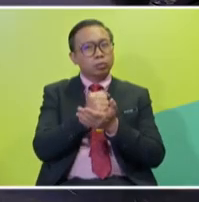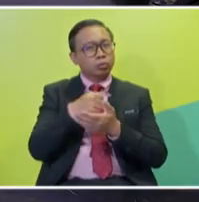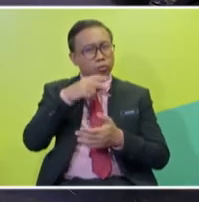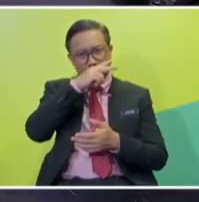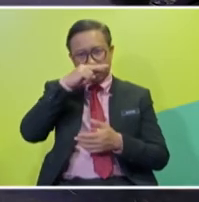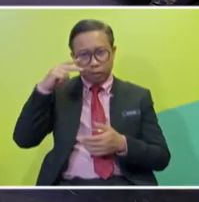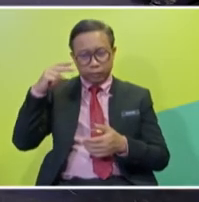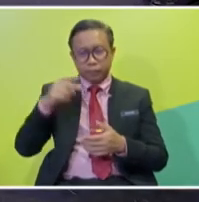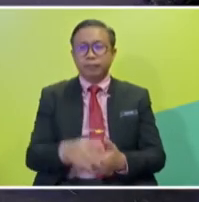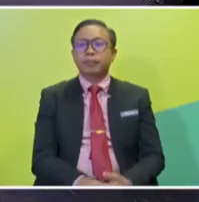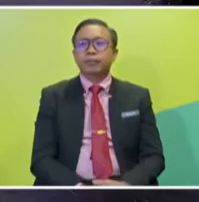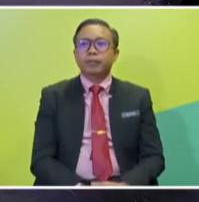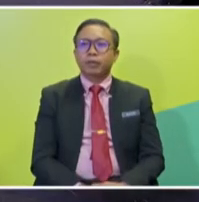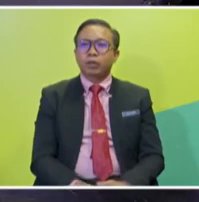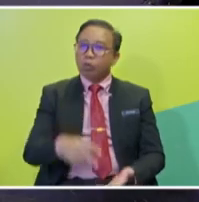berenang